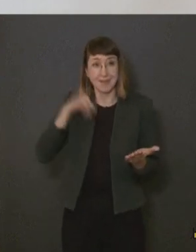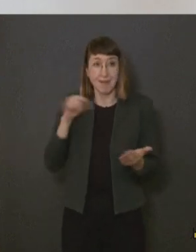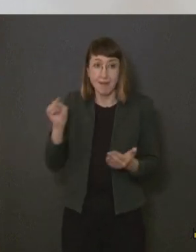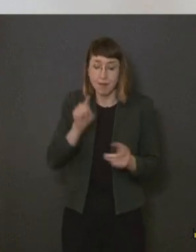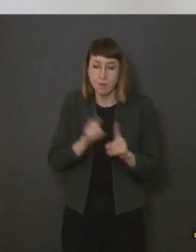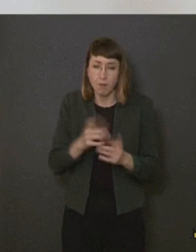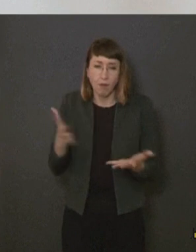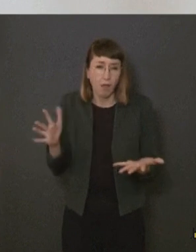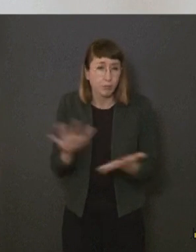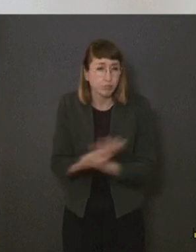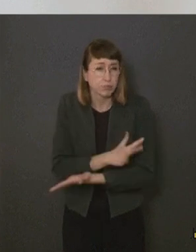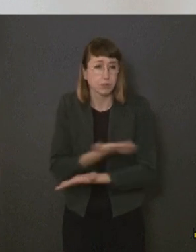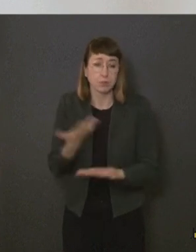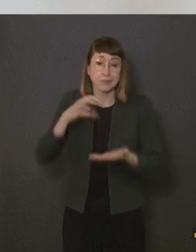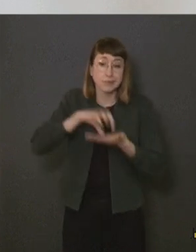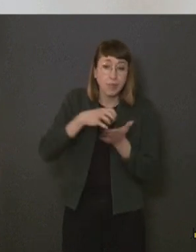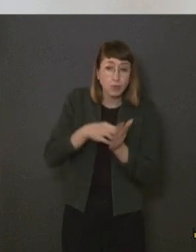miniszterelnök.